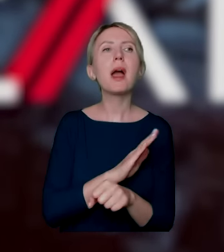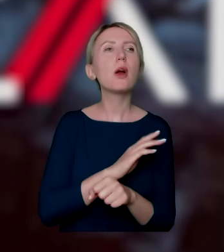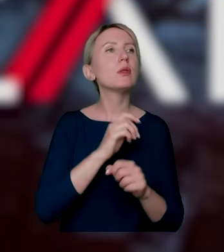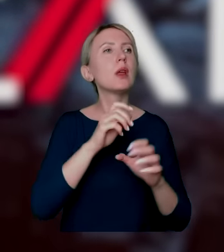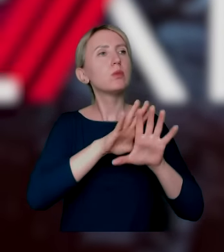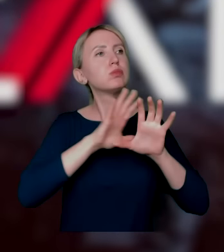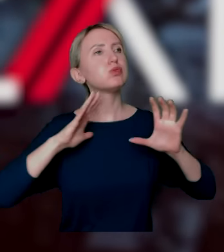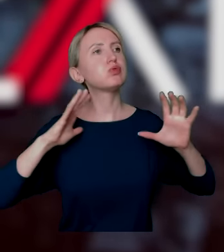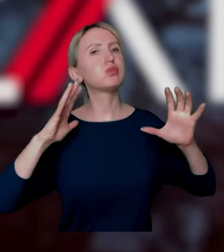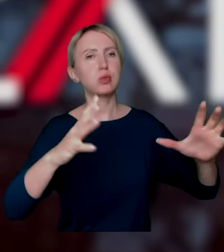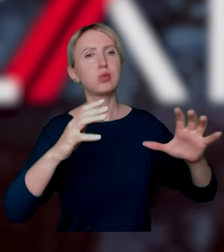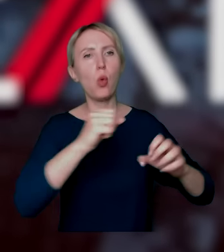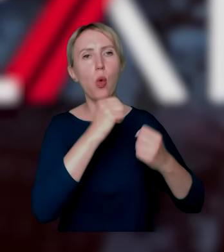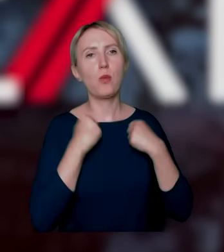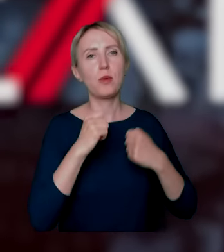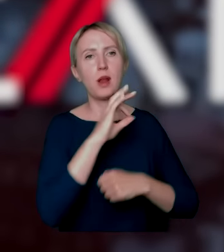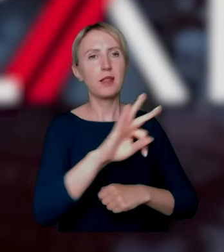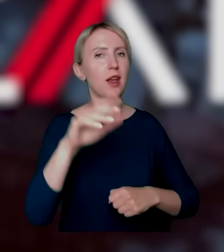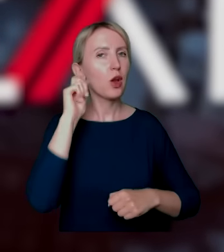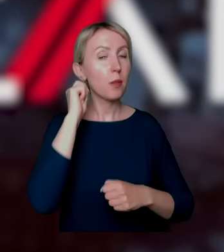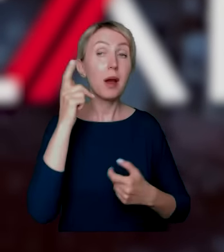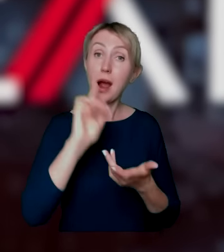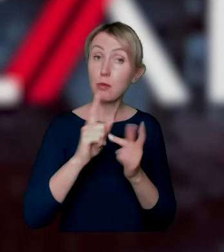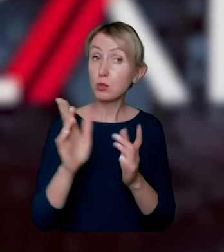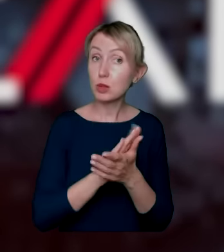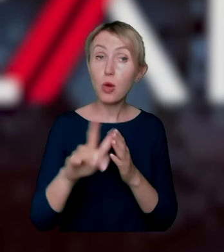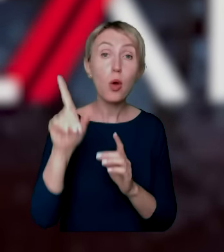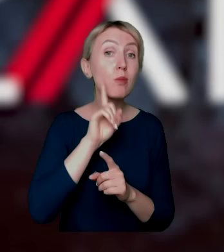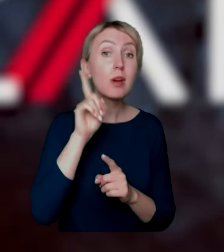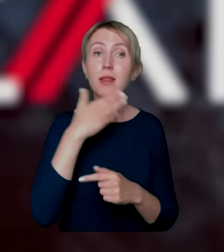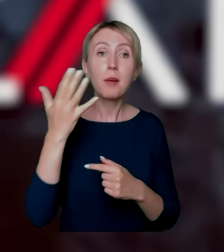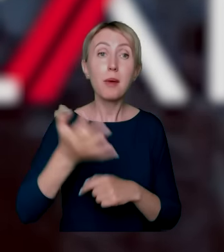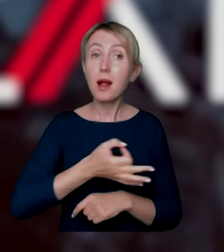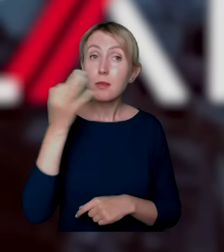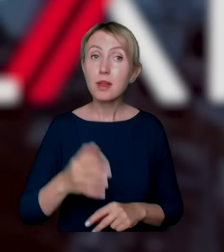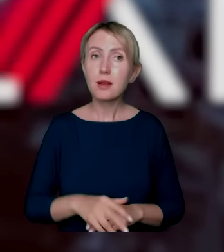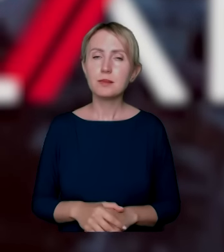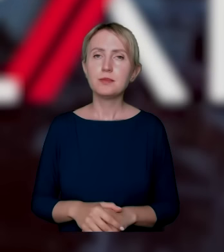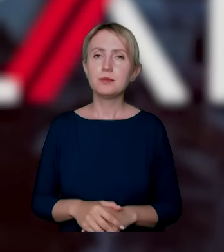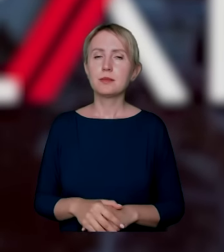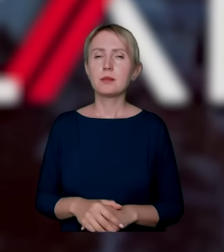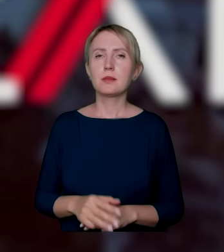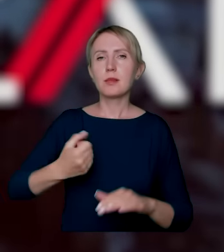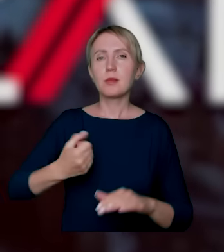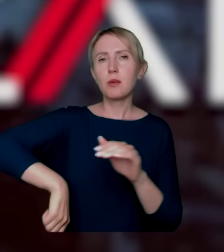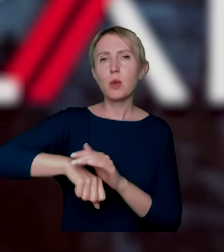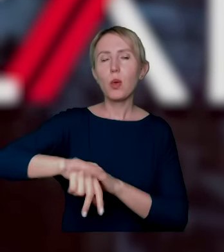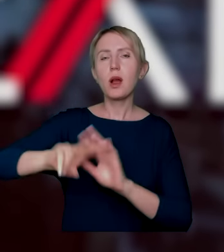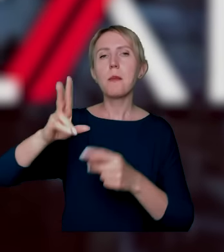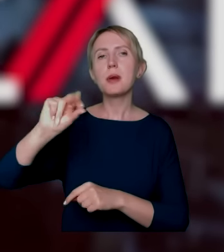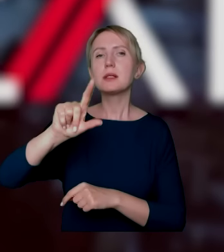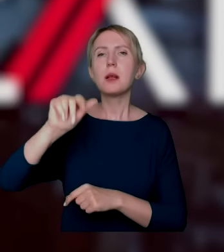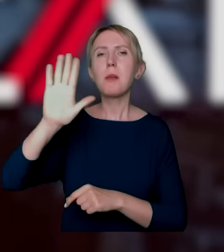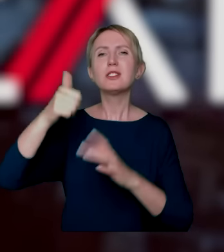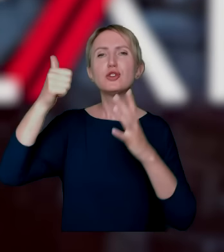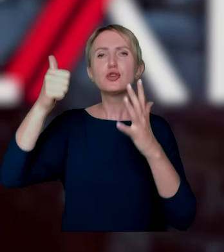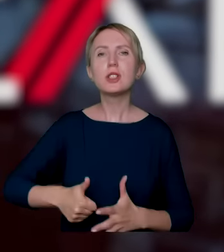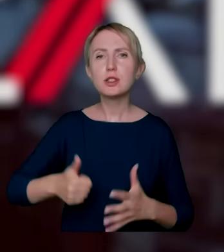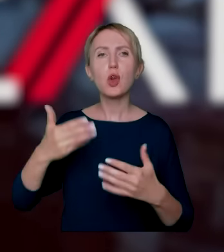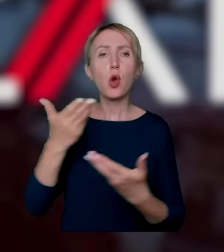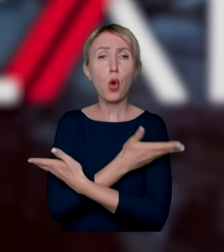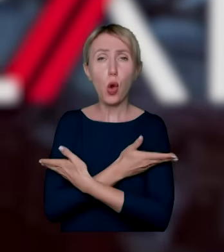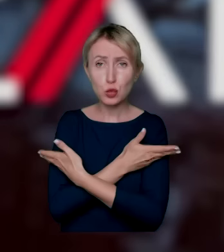sobie na wstrzymanie. Albo nawet przeprosi, bo faceci nie są lepsi. Pewien fan piłki nożnej z Brazylii ma ponad 6 tysięcy samych koszulek. I